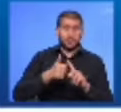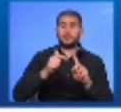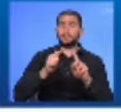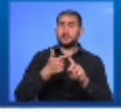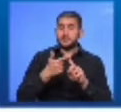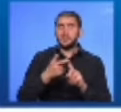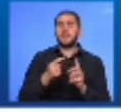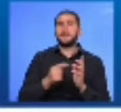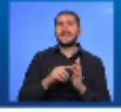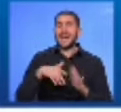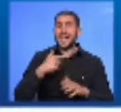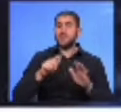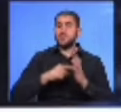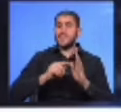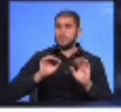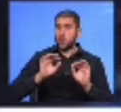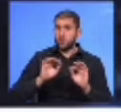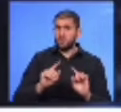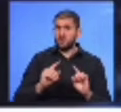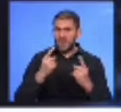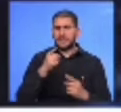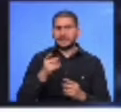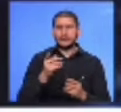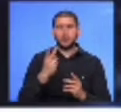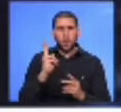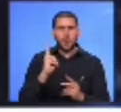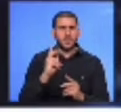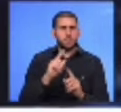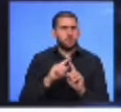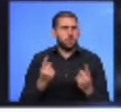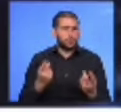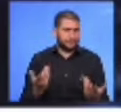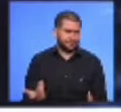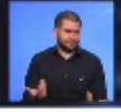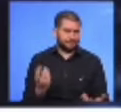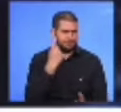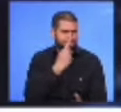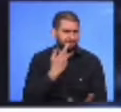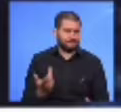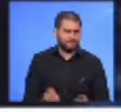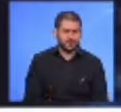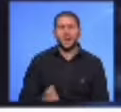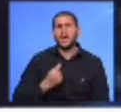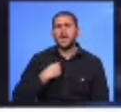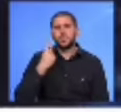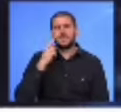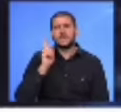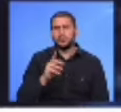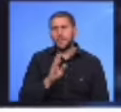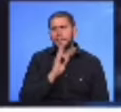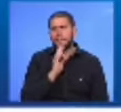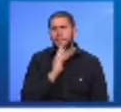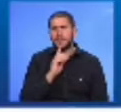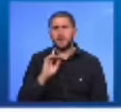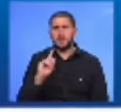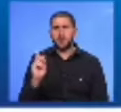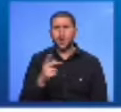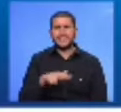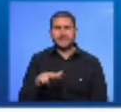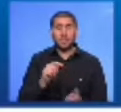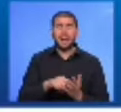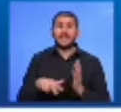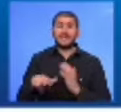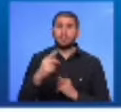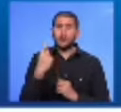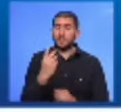ואחרי השביעי לאוקטובר, זה עוד יותר תמוע כל הדברים האלה. לכן אני חושבת שיש להם בעיה מול כלל הציבור, כי כלל הציבור במדינת